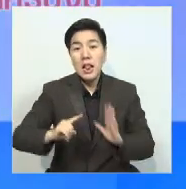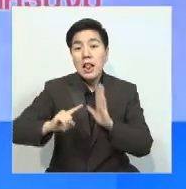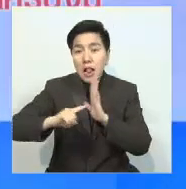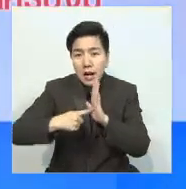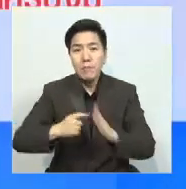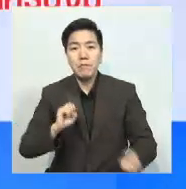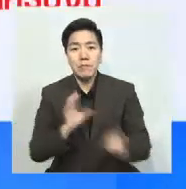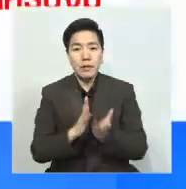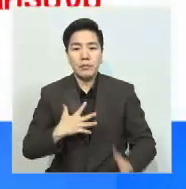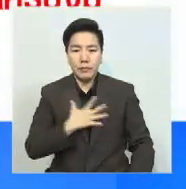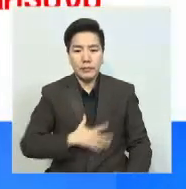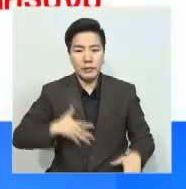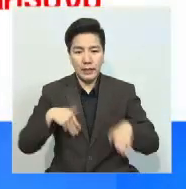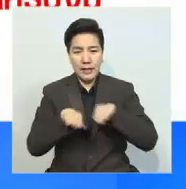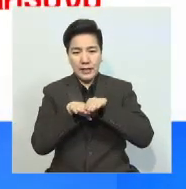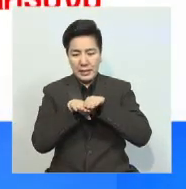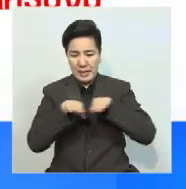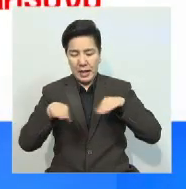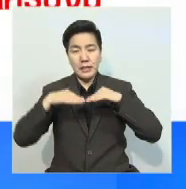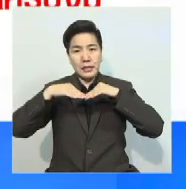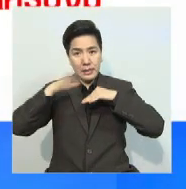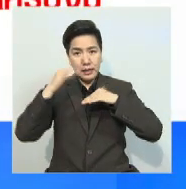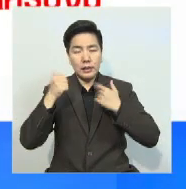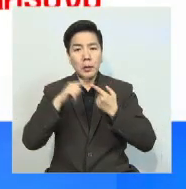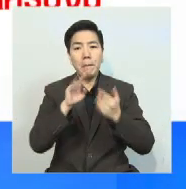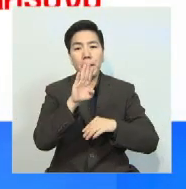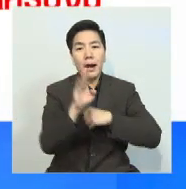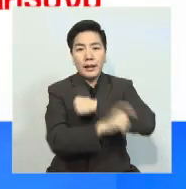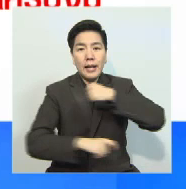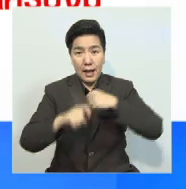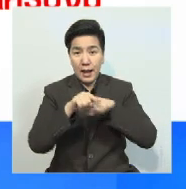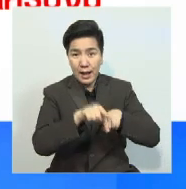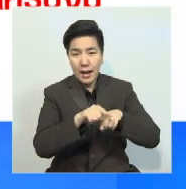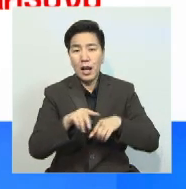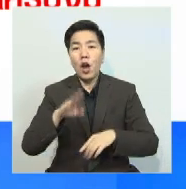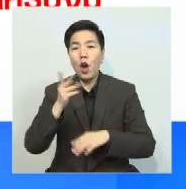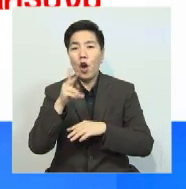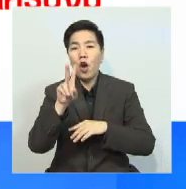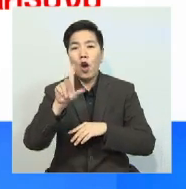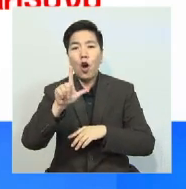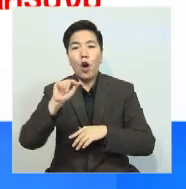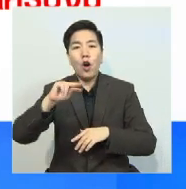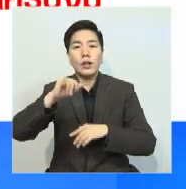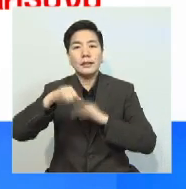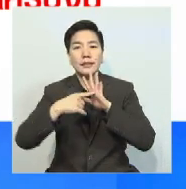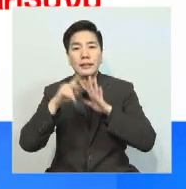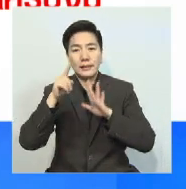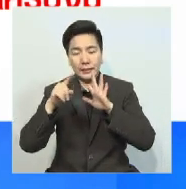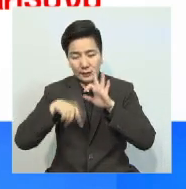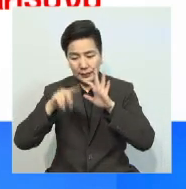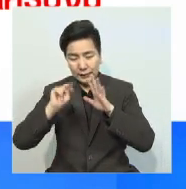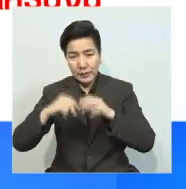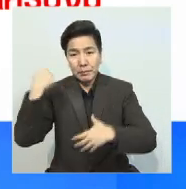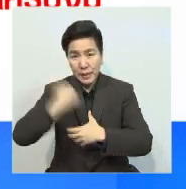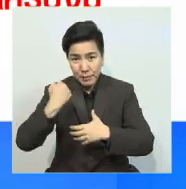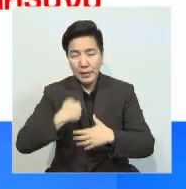ขภาพแล้วก็มีค่าเกินมาตรฐานนะคะอย่างเช่นแขวงบางนาเขตบางนาแขวงคลองจันเขตบางกะปิแขวงดินแด